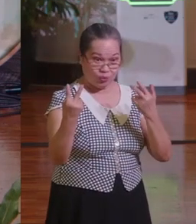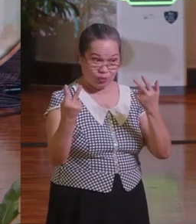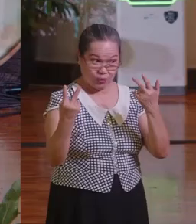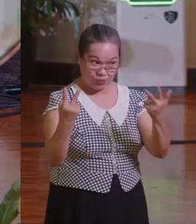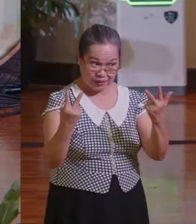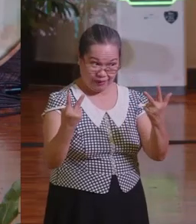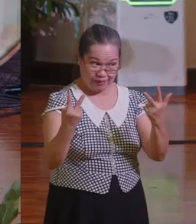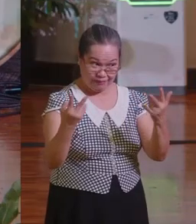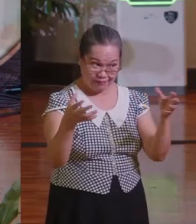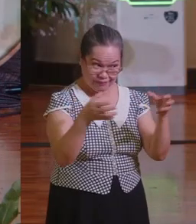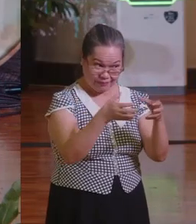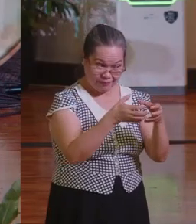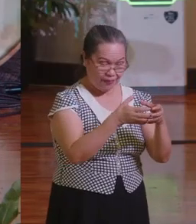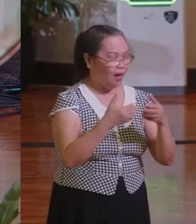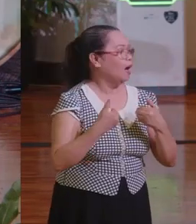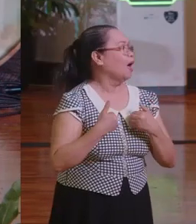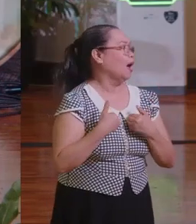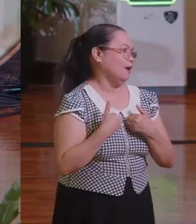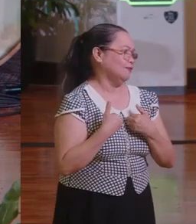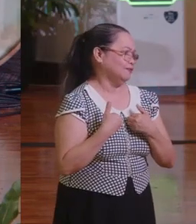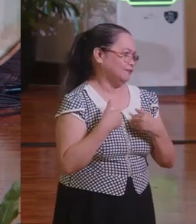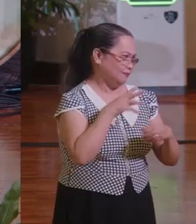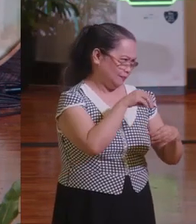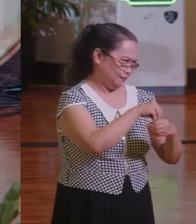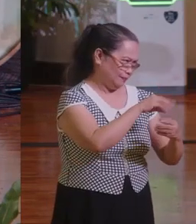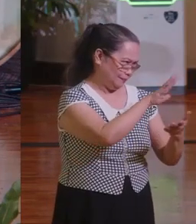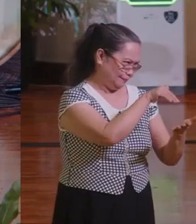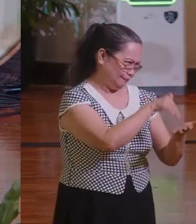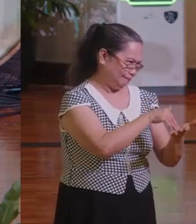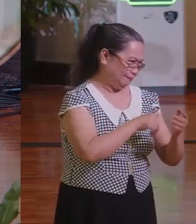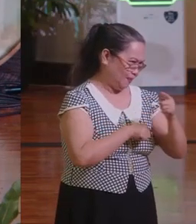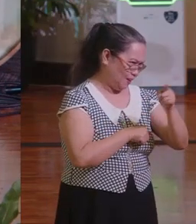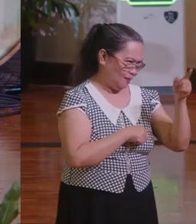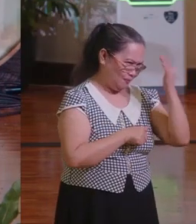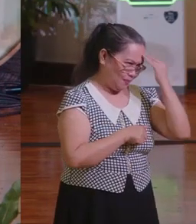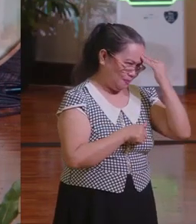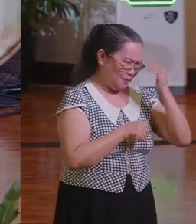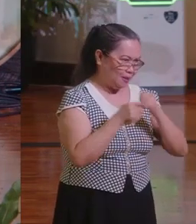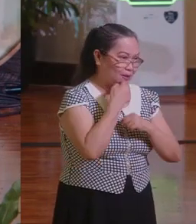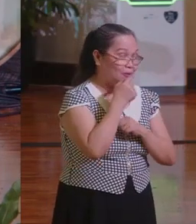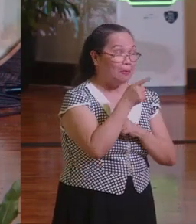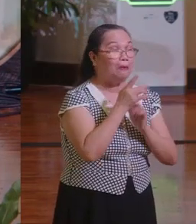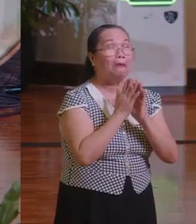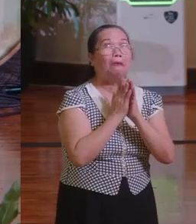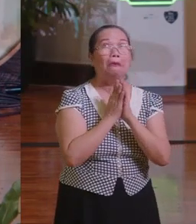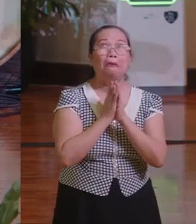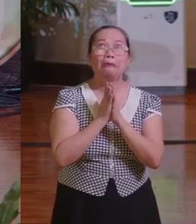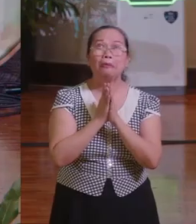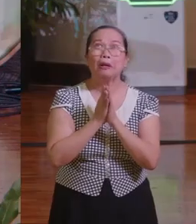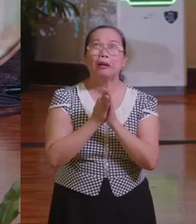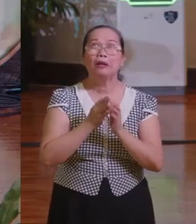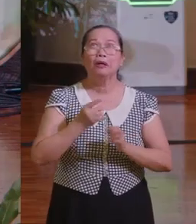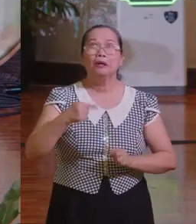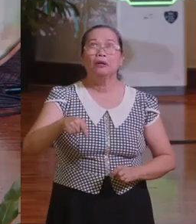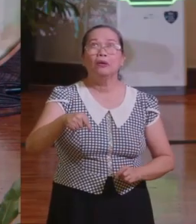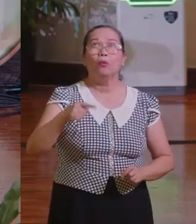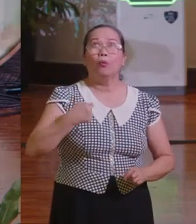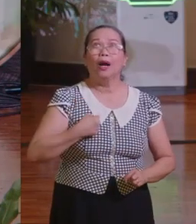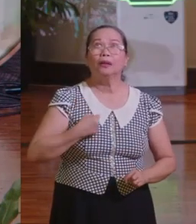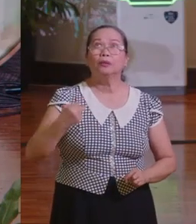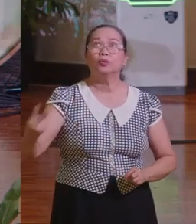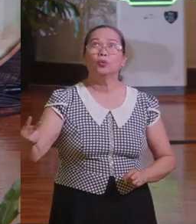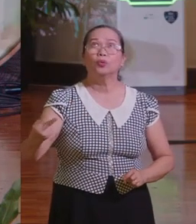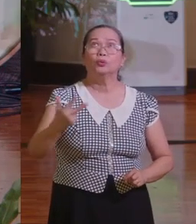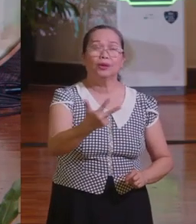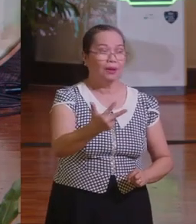my name, there am I among them. Alam niyo, maraming gumagamit itong verse na to na mali. No?